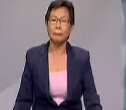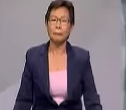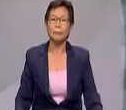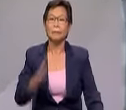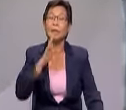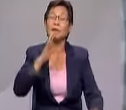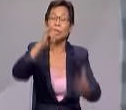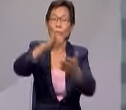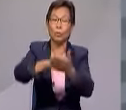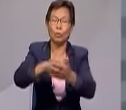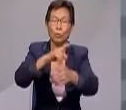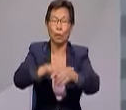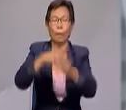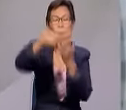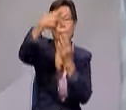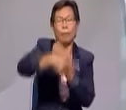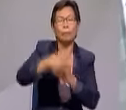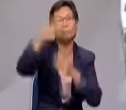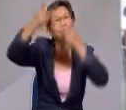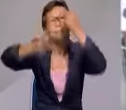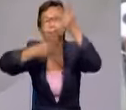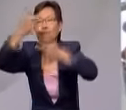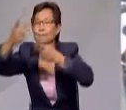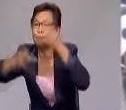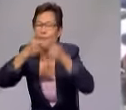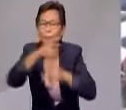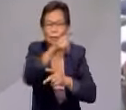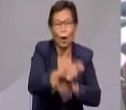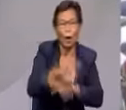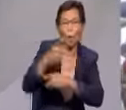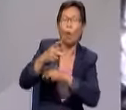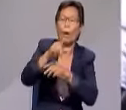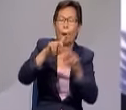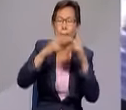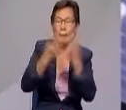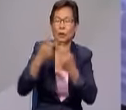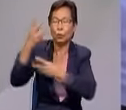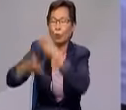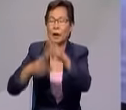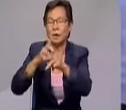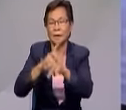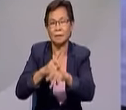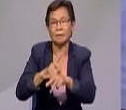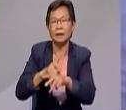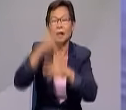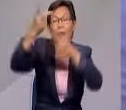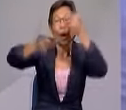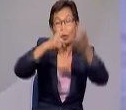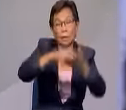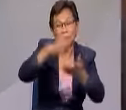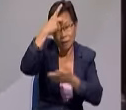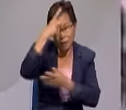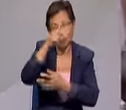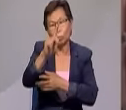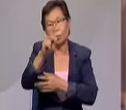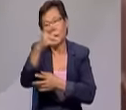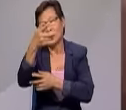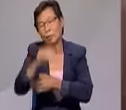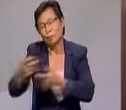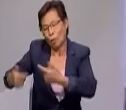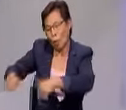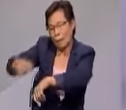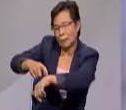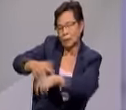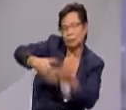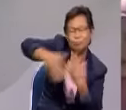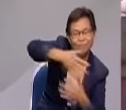Beliau berkata demikian ketika program tinjauan mesra calon parti warisan di Pekan Membakut. Dalam lawatan ini, Datuk Karim turut meluangkan